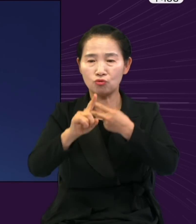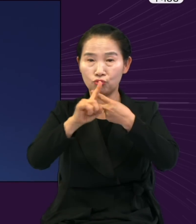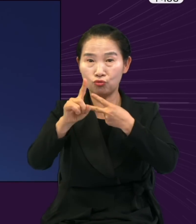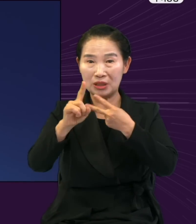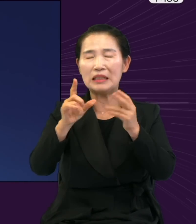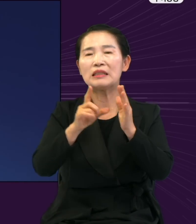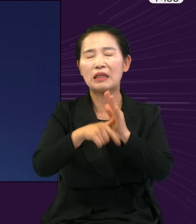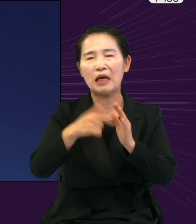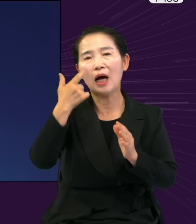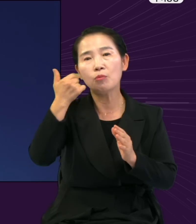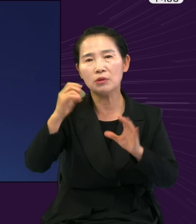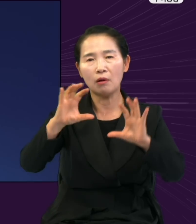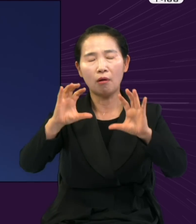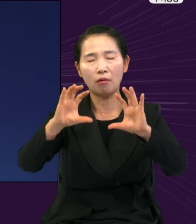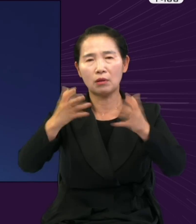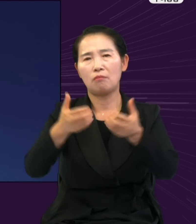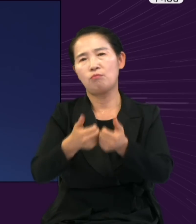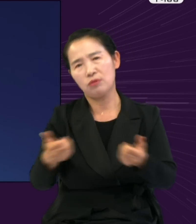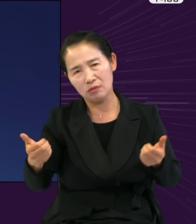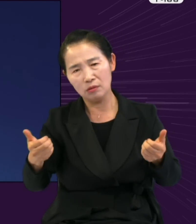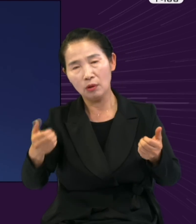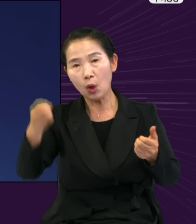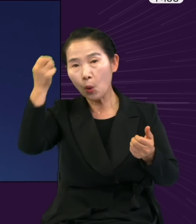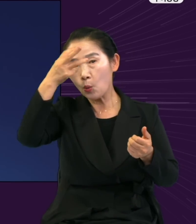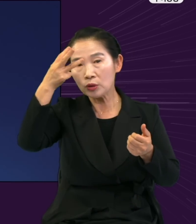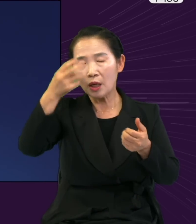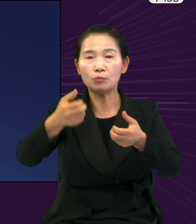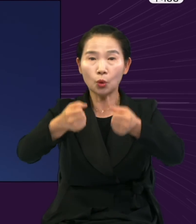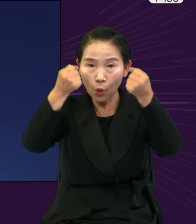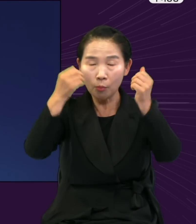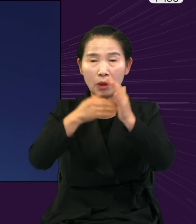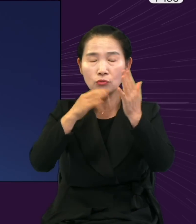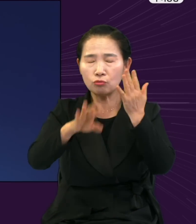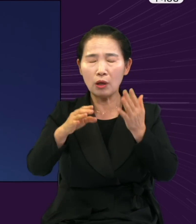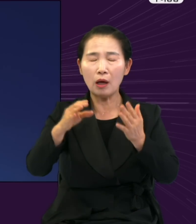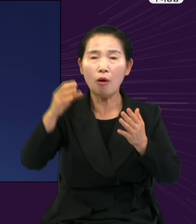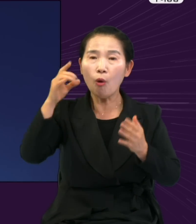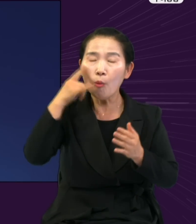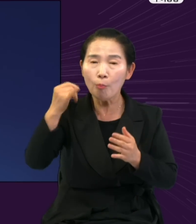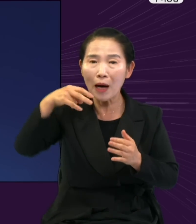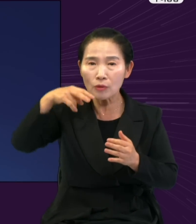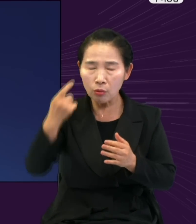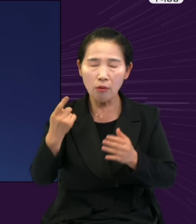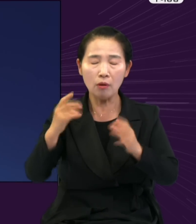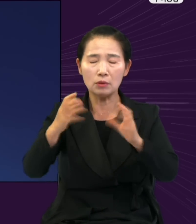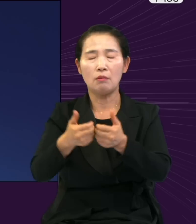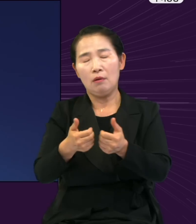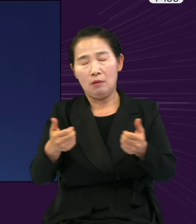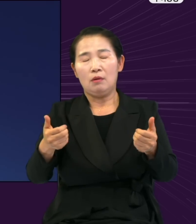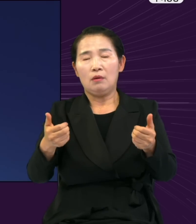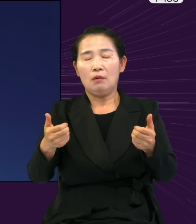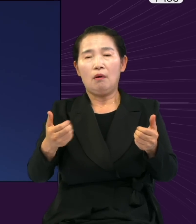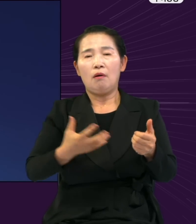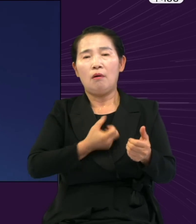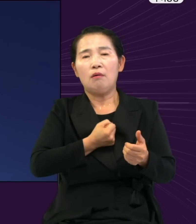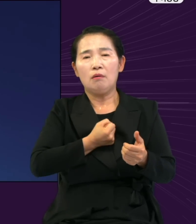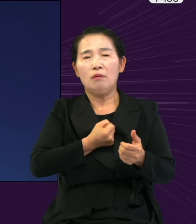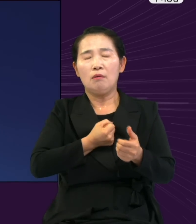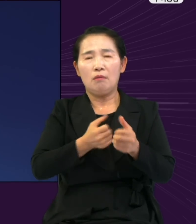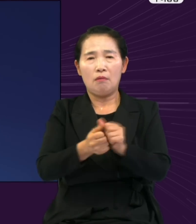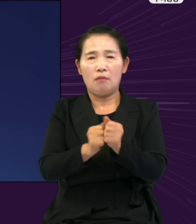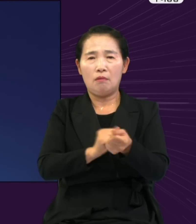고3 졸업한 그 무렵에 엄마가 돌아가신 후에 사실은 삶이 그렇게 녹록하지 않았습니다.